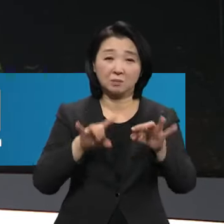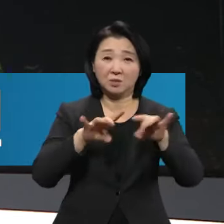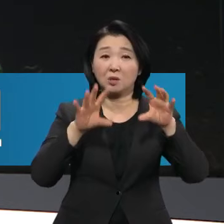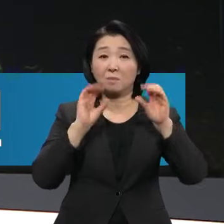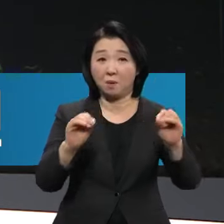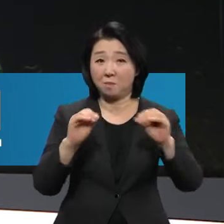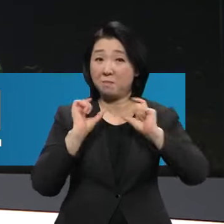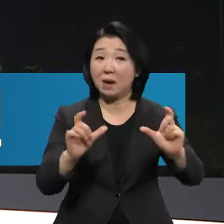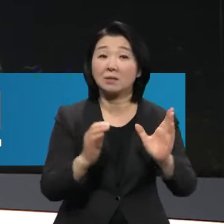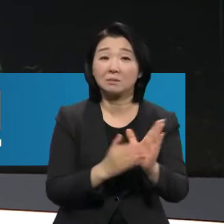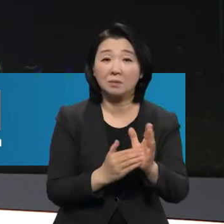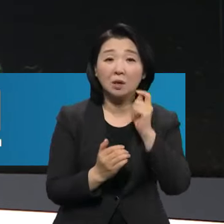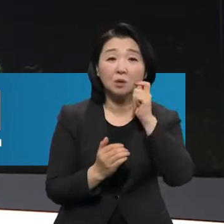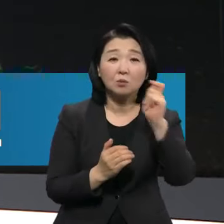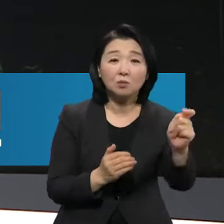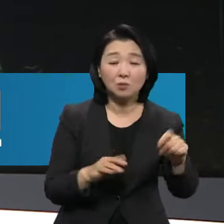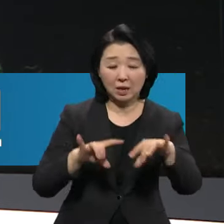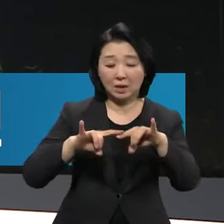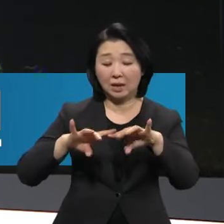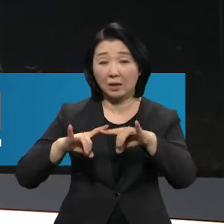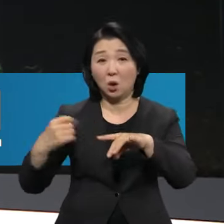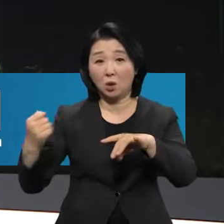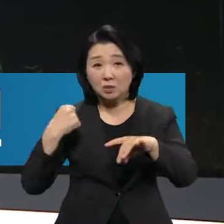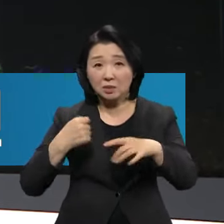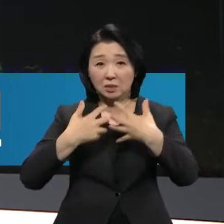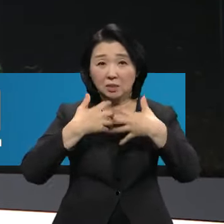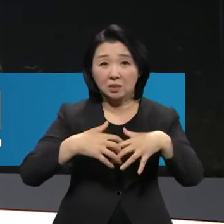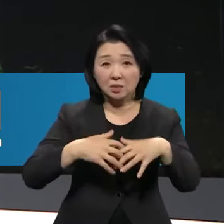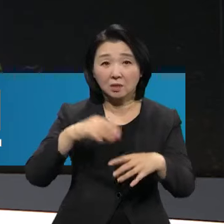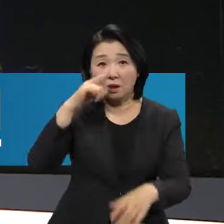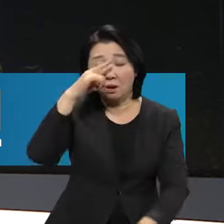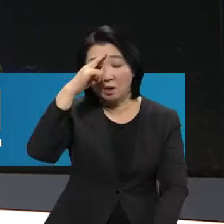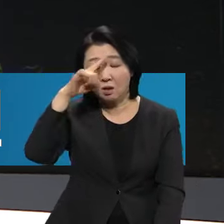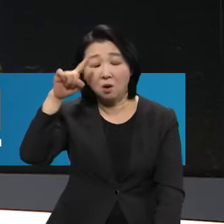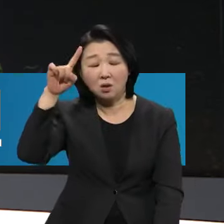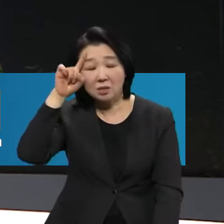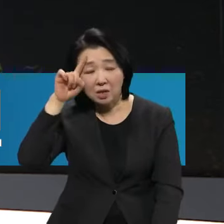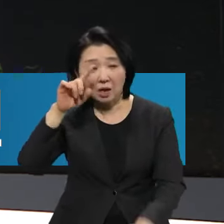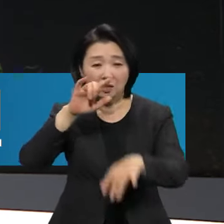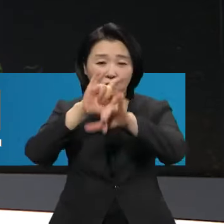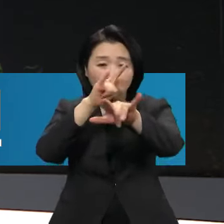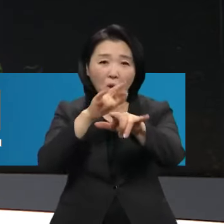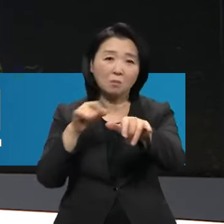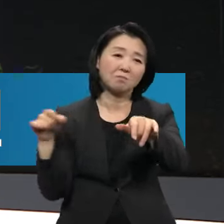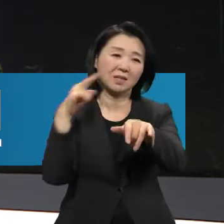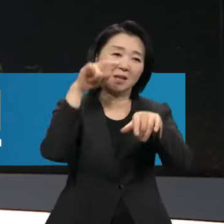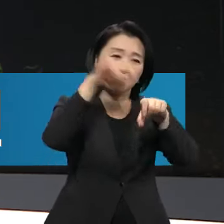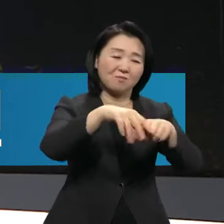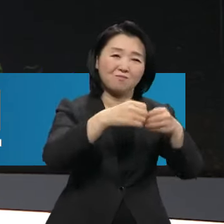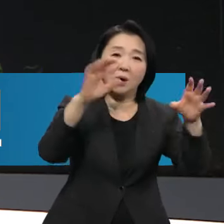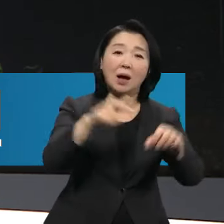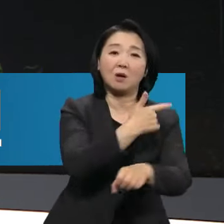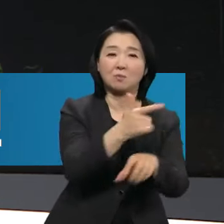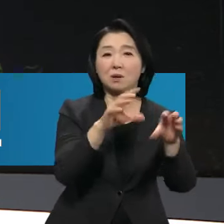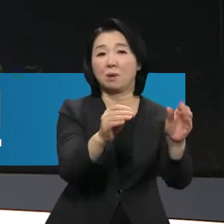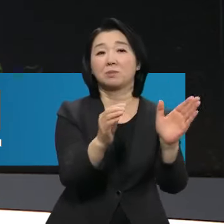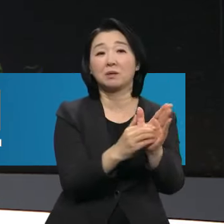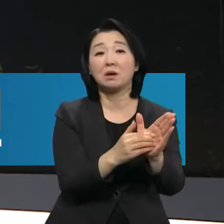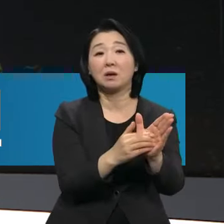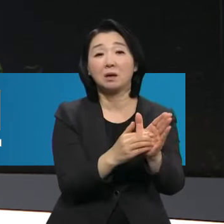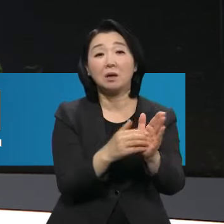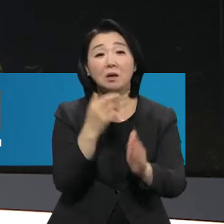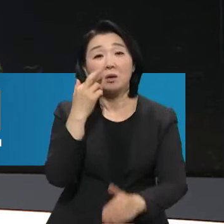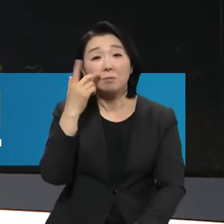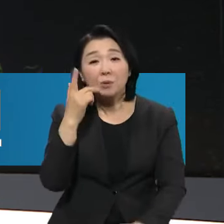현재전쟁중인우크라이나전역에비상정전이발령되었습니다.이는 우크라이나의에너지시설이 러시아드론과 미사일공격을받은지하루만에발생한일입니다.미국이우크라이나가미국산무기로러시아를공격하는것을묵인하는가운데,러시아의